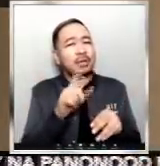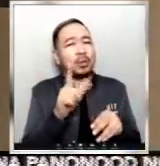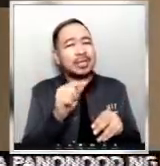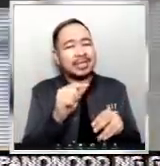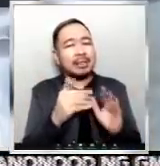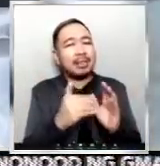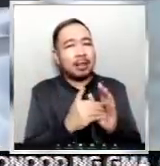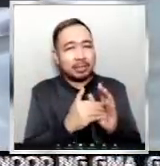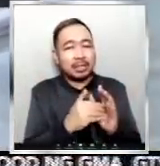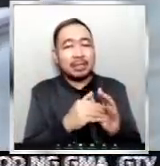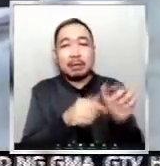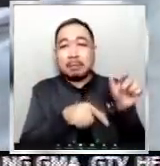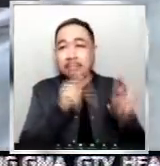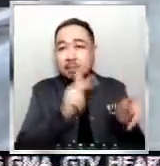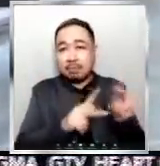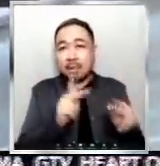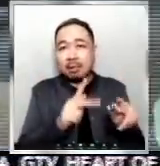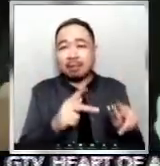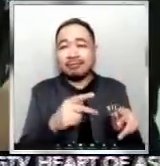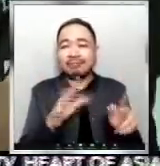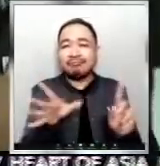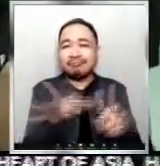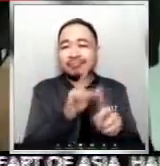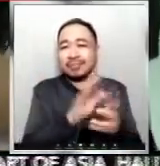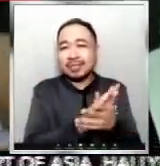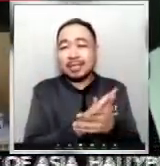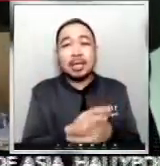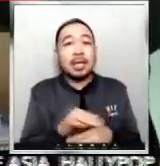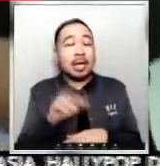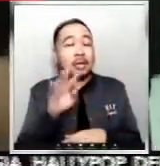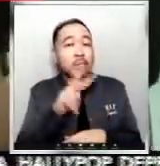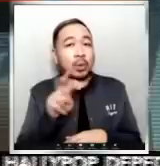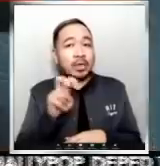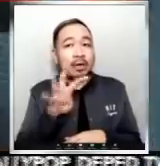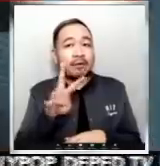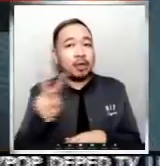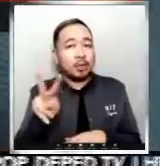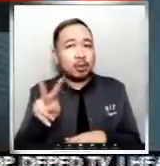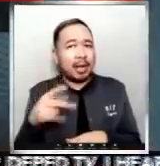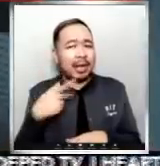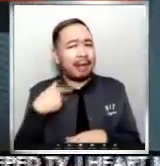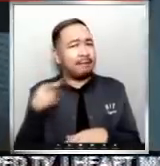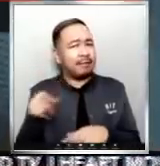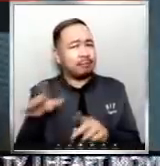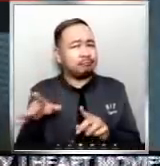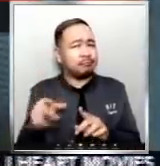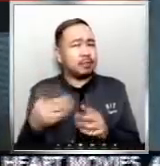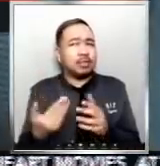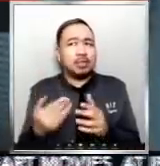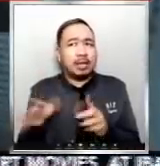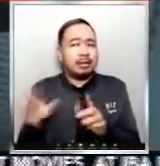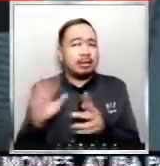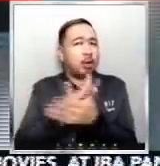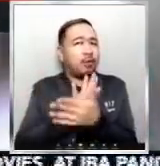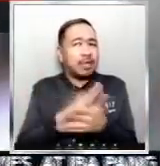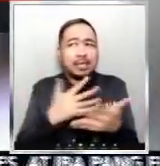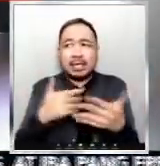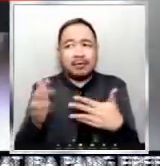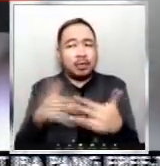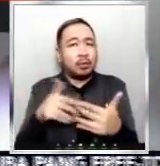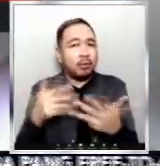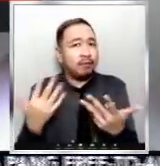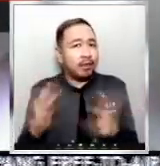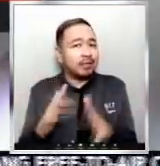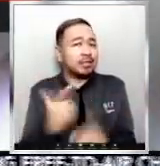ang namatay. Nasa 242 dito ang tinatawag na breakthrough infections o yung mga nagka-COVID kahit fully vaccinated na ng